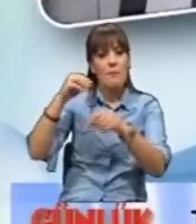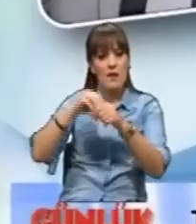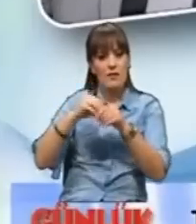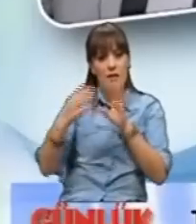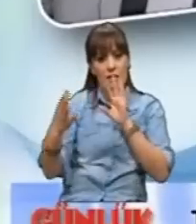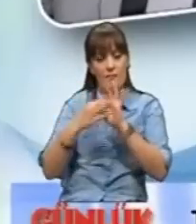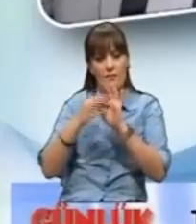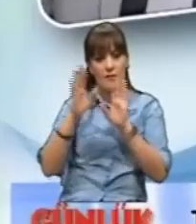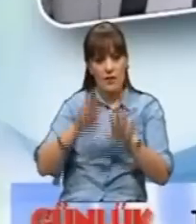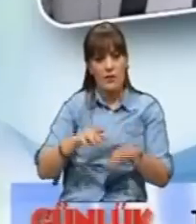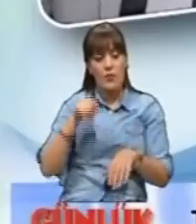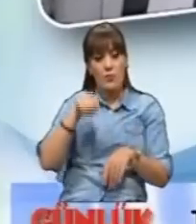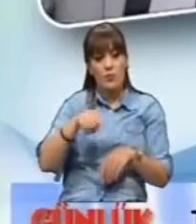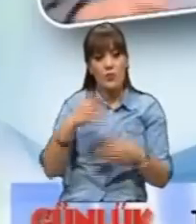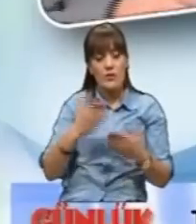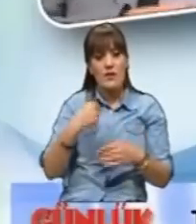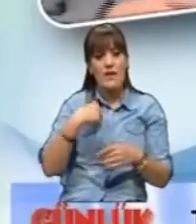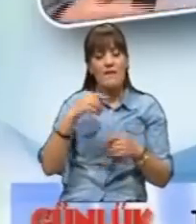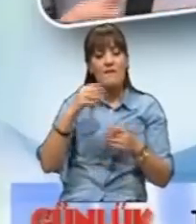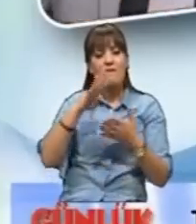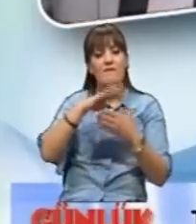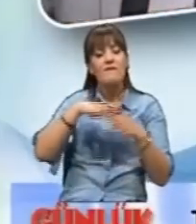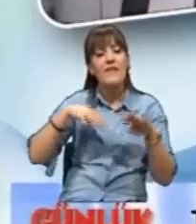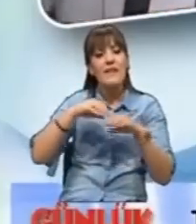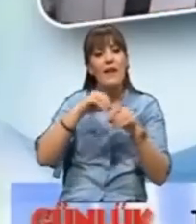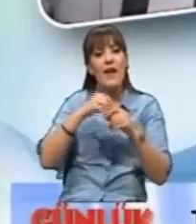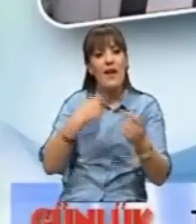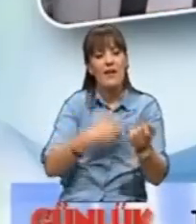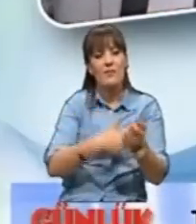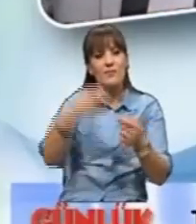kalır. Bu esnada işte filtrelerle